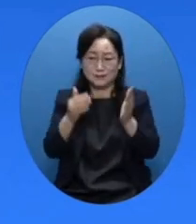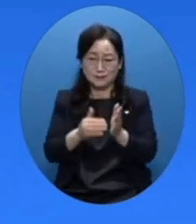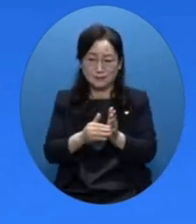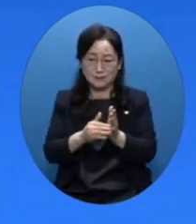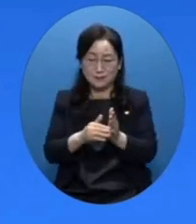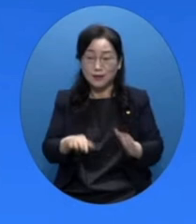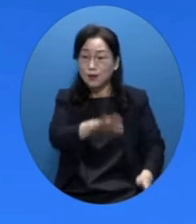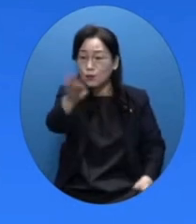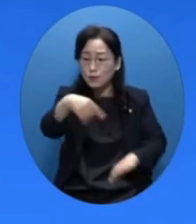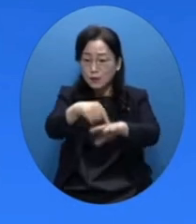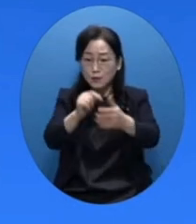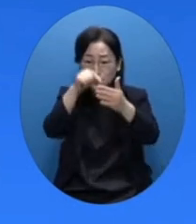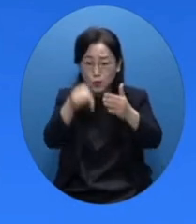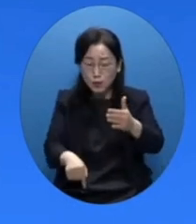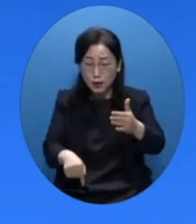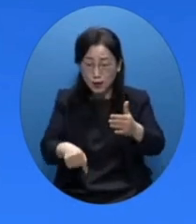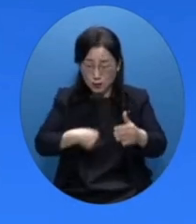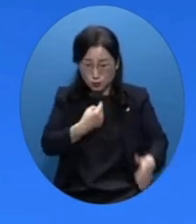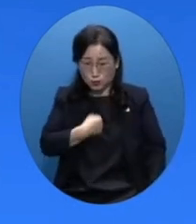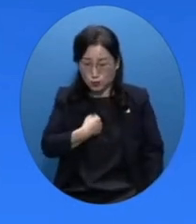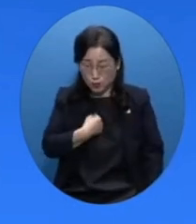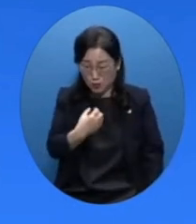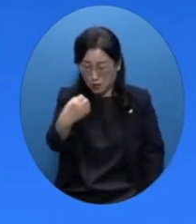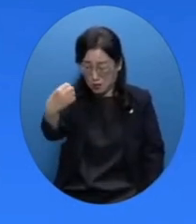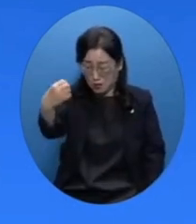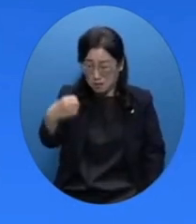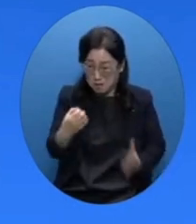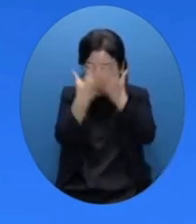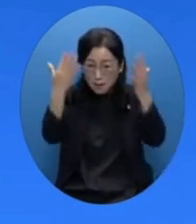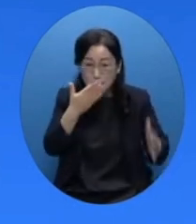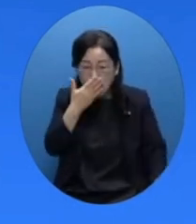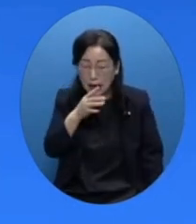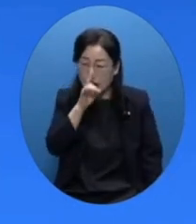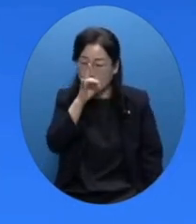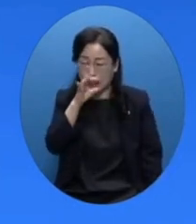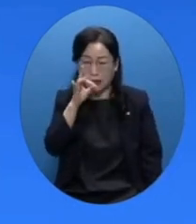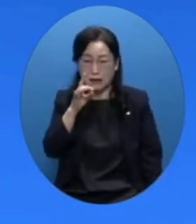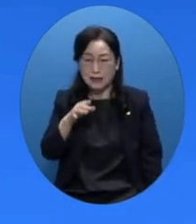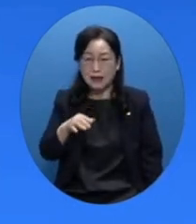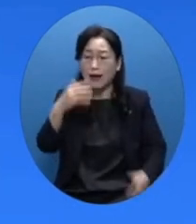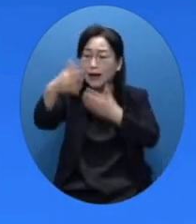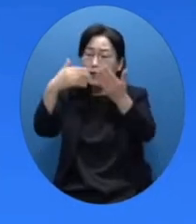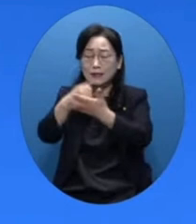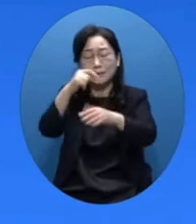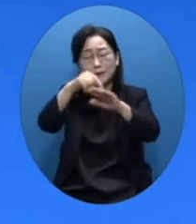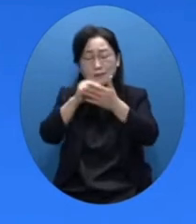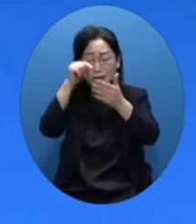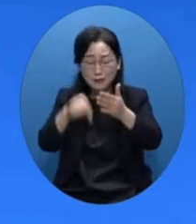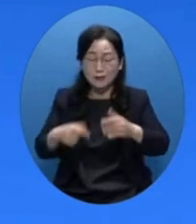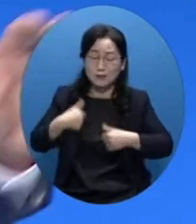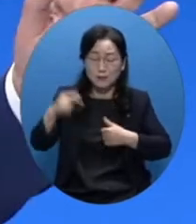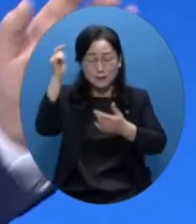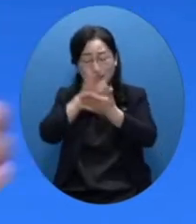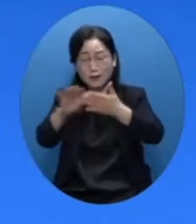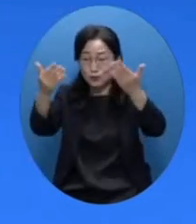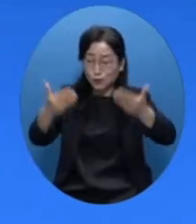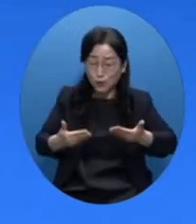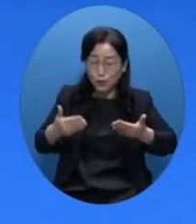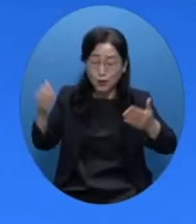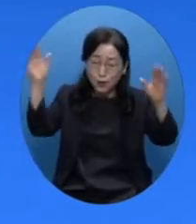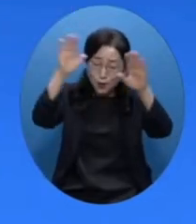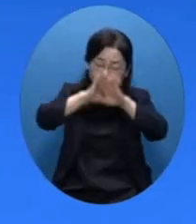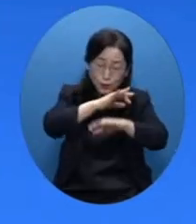우리 마음속에는 어둠을 우리가 밝힐 수가 없습니다 하나님께서 우리 마음 가운데 기쁨과 평온함을 쥘 때 어둠이 사라지고